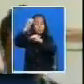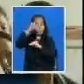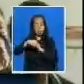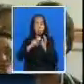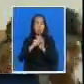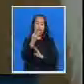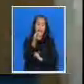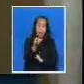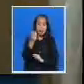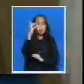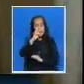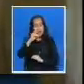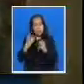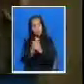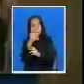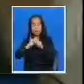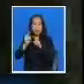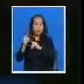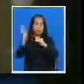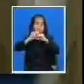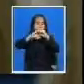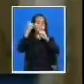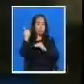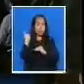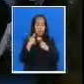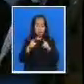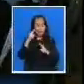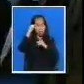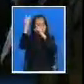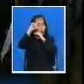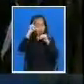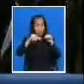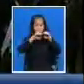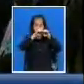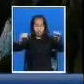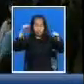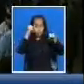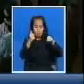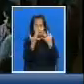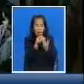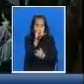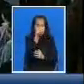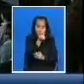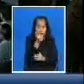องอาหารก็เพิ่มขึ้น ครับ นะครับแล้วก็ความคาดหวังก็คือเรื่องคุณภาพ ครับ นะครับคุณภาพเดี๋ยวนี้เนี่ยการ